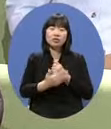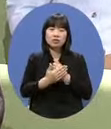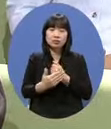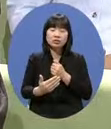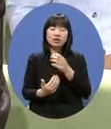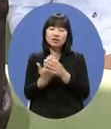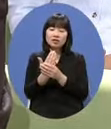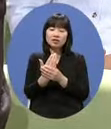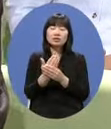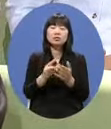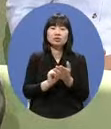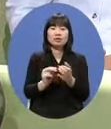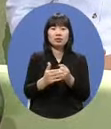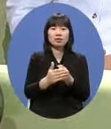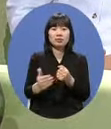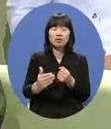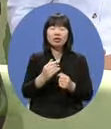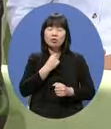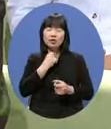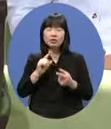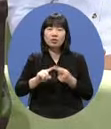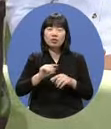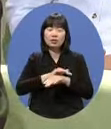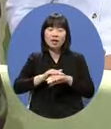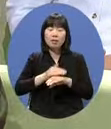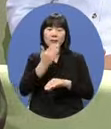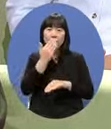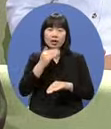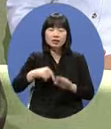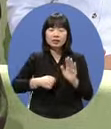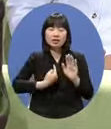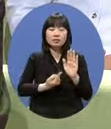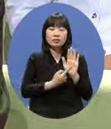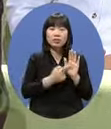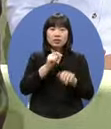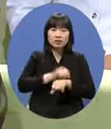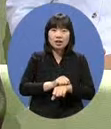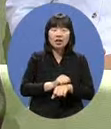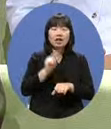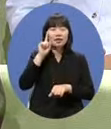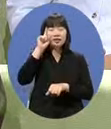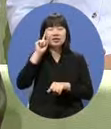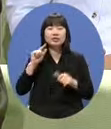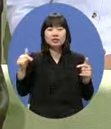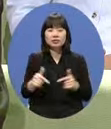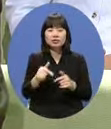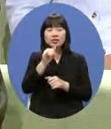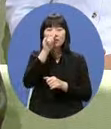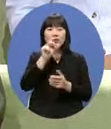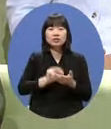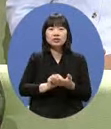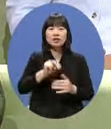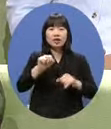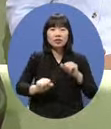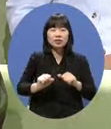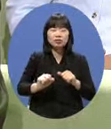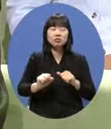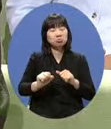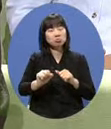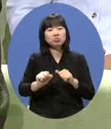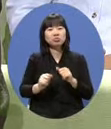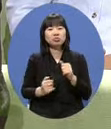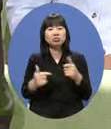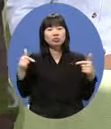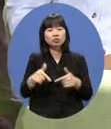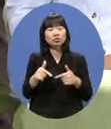거니까 욕구 충족만을 자기 표현 잘하면 스트레스도 덜 받고 문제 행동도 덜 리키고 또